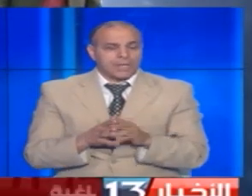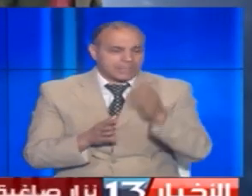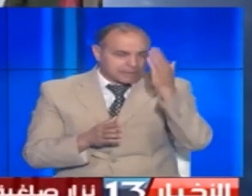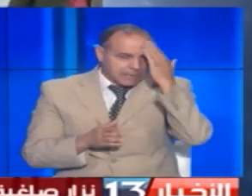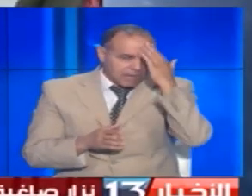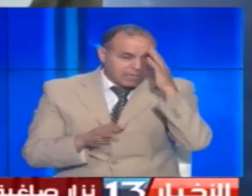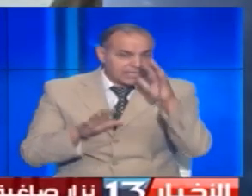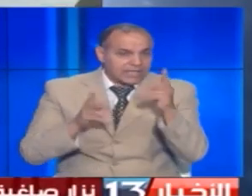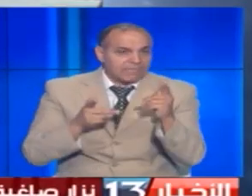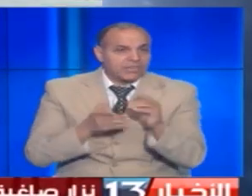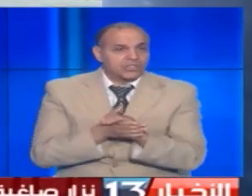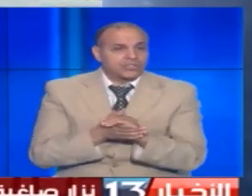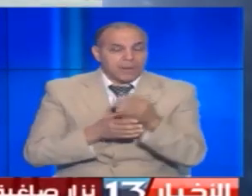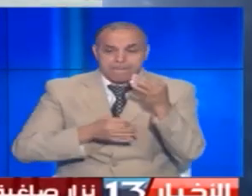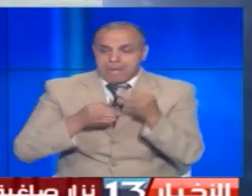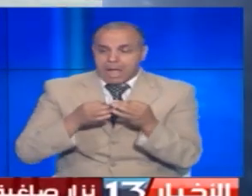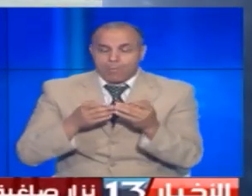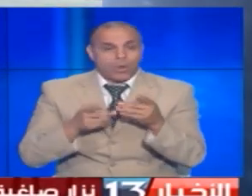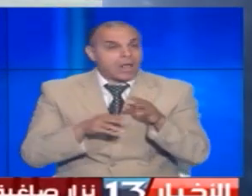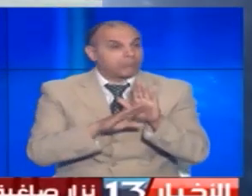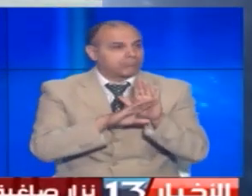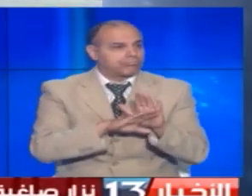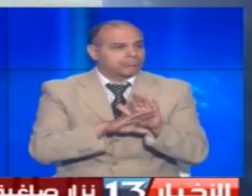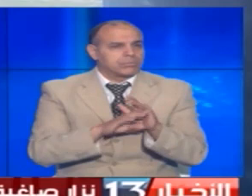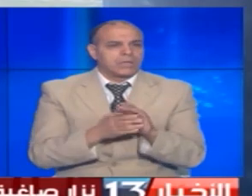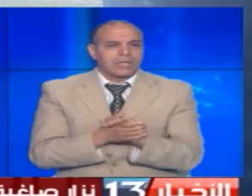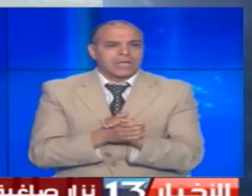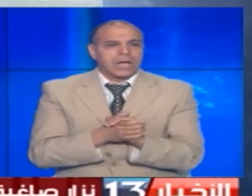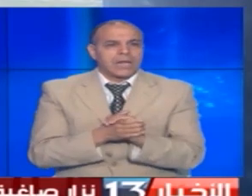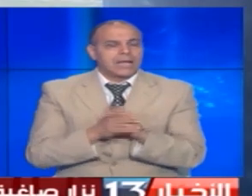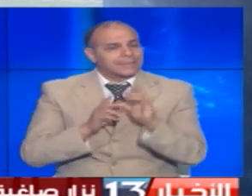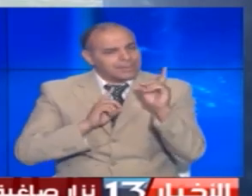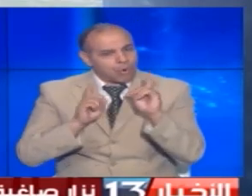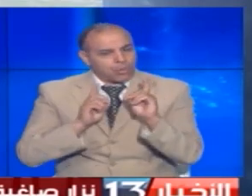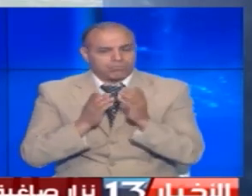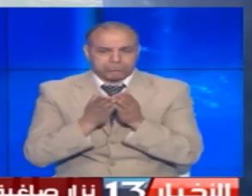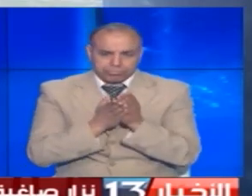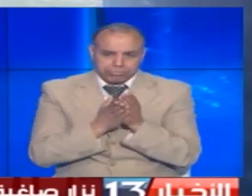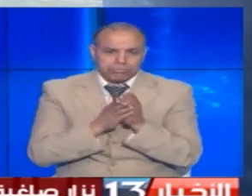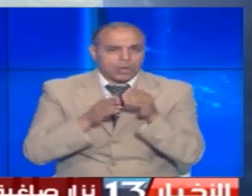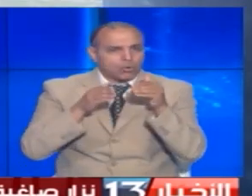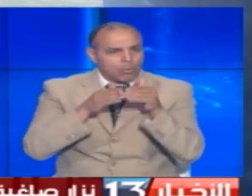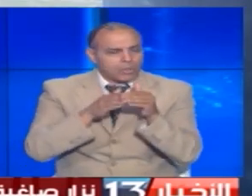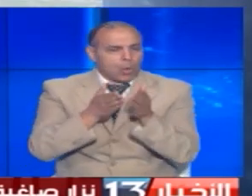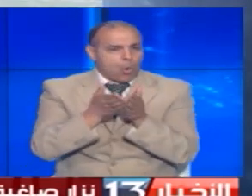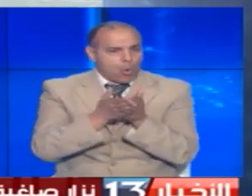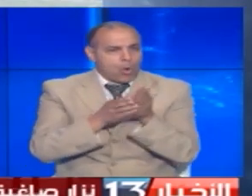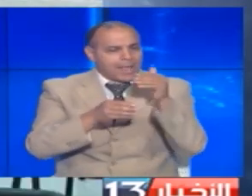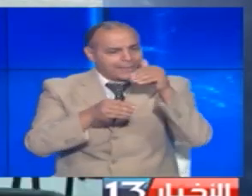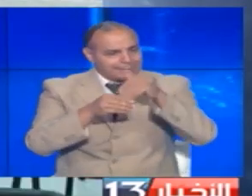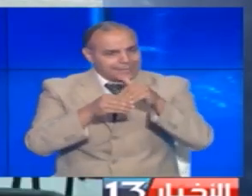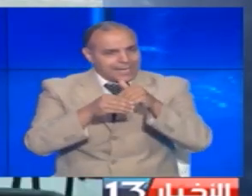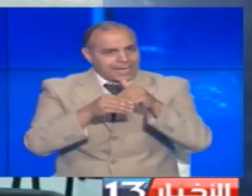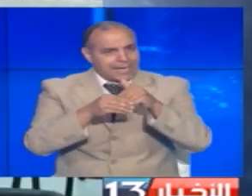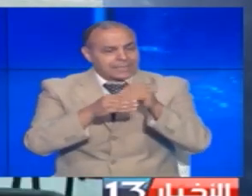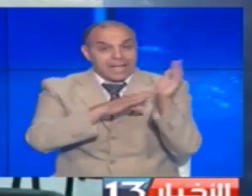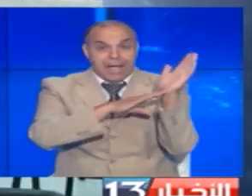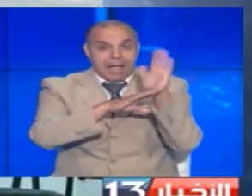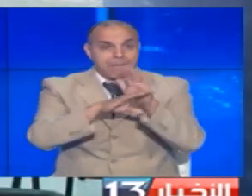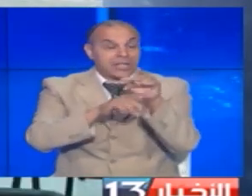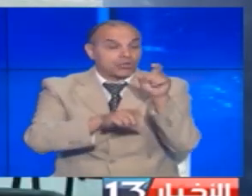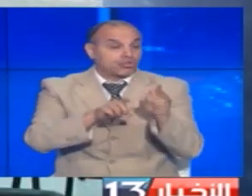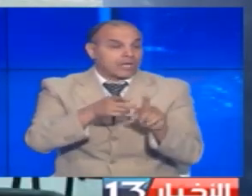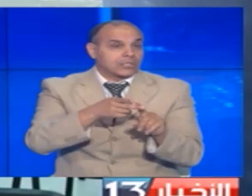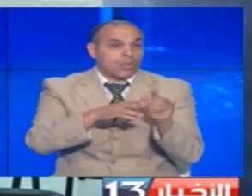كيف ممكن يشكل ضمان للديمقراطيه و لانضاج المطالب الحقوقيه داخله لحمايه الناس